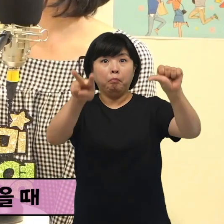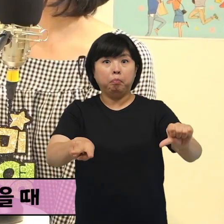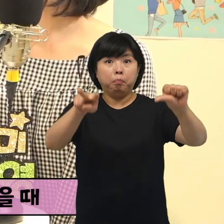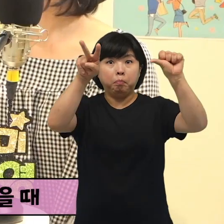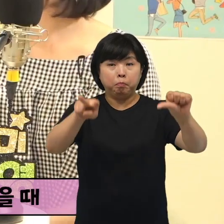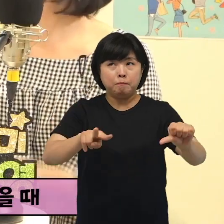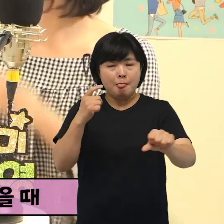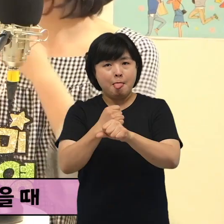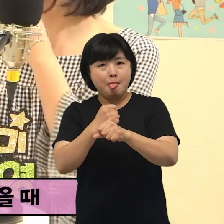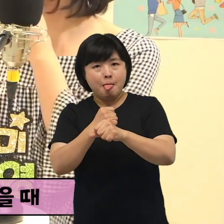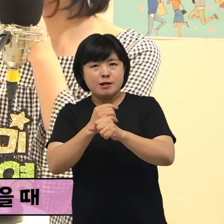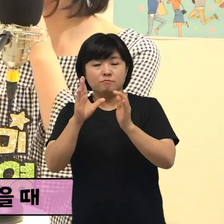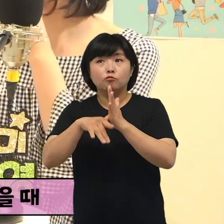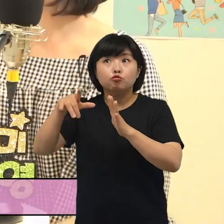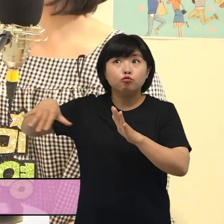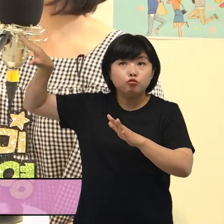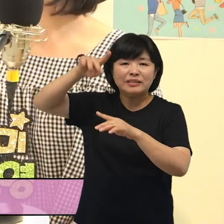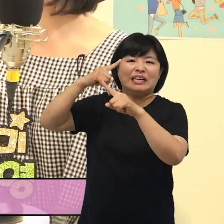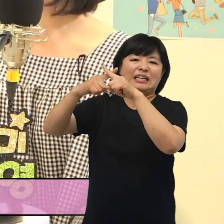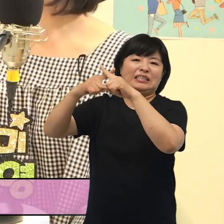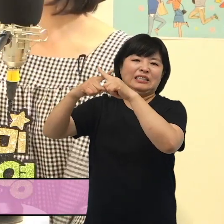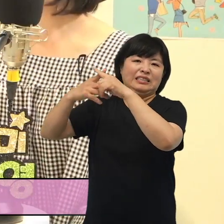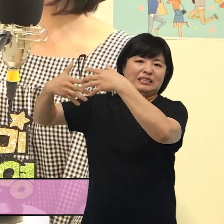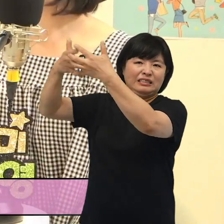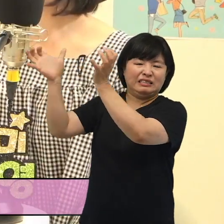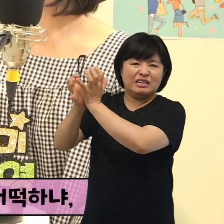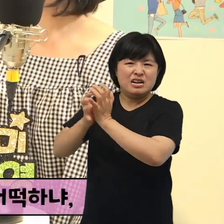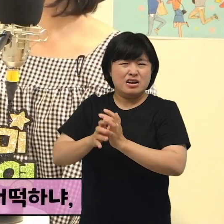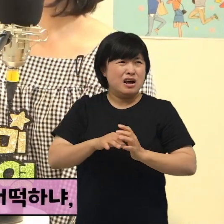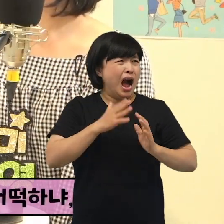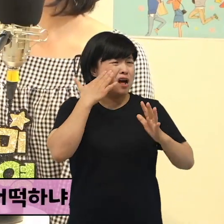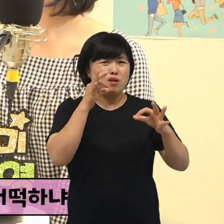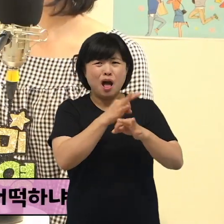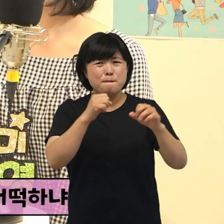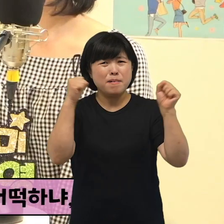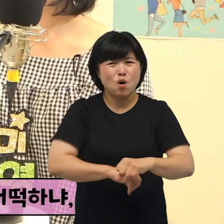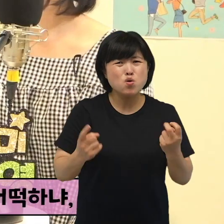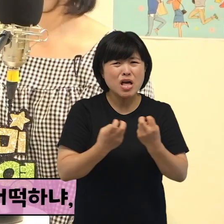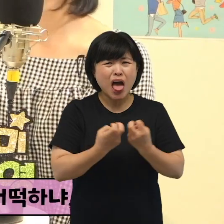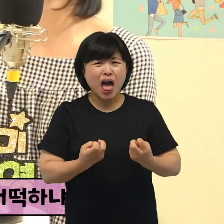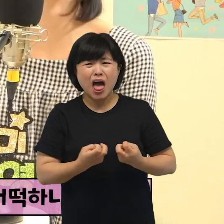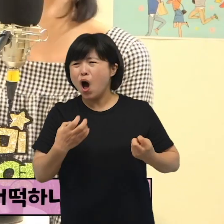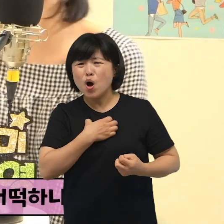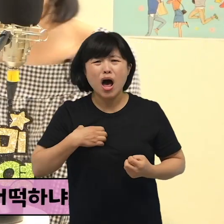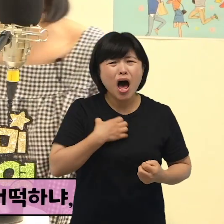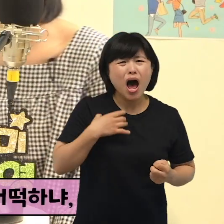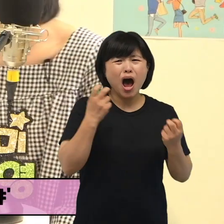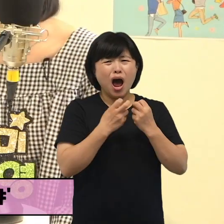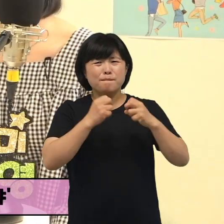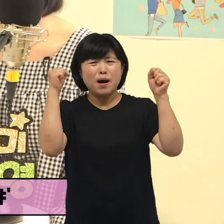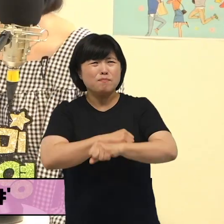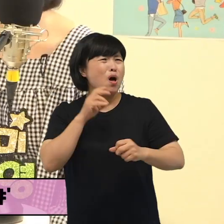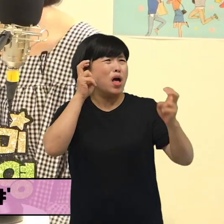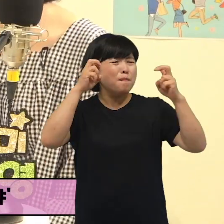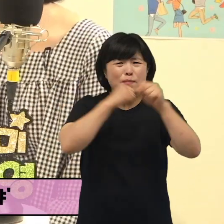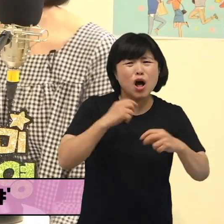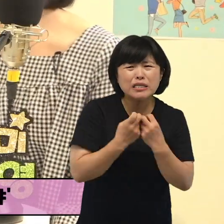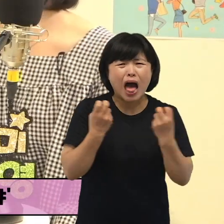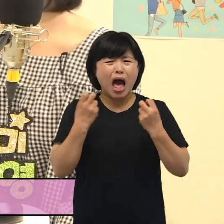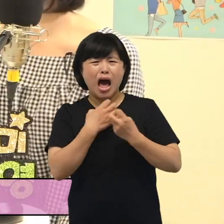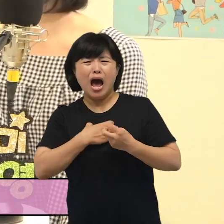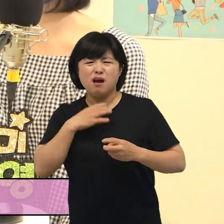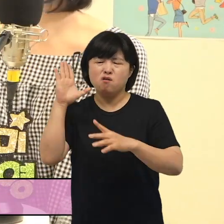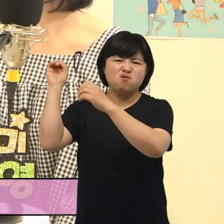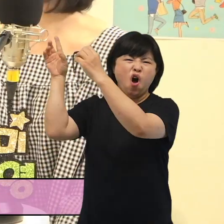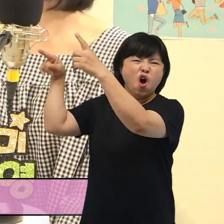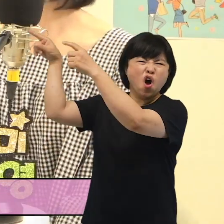이제 바꾸자라고 했을 때 이제 X세대 분들은 이러다가 우리 나라 경제 망하면 어떡하냐. 우리 회사 망하면 어떡하냐.